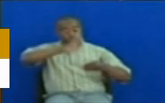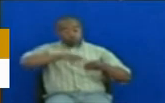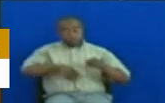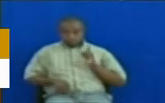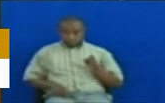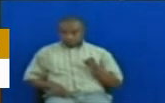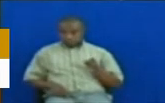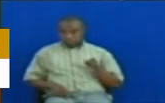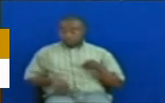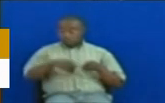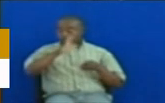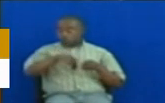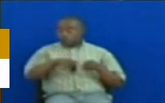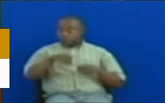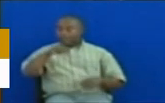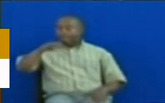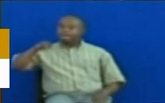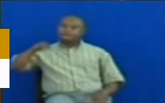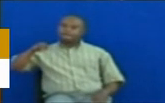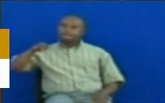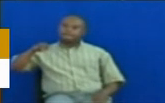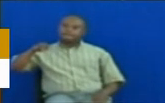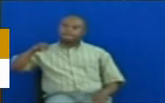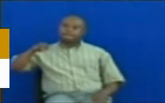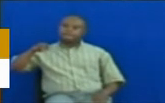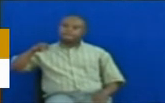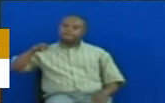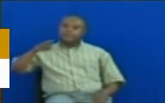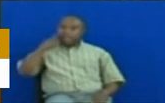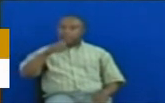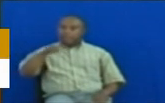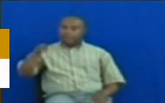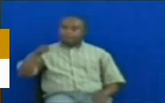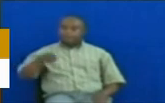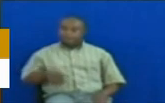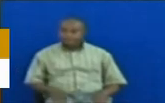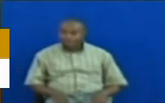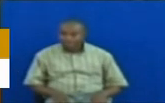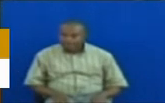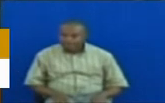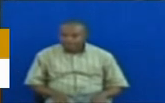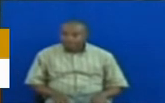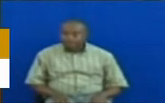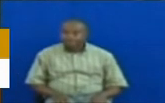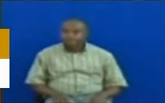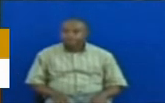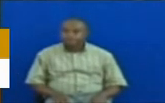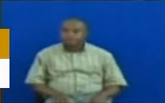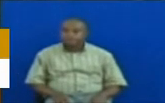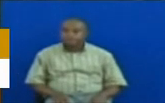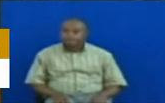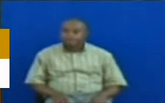ukurasa unaofuata ile M ana appoint staff.